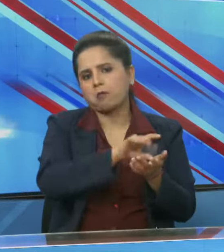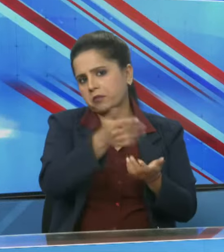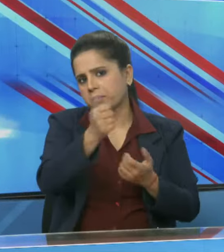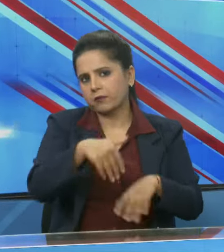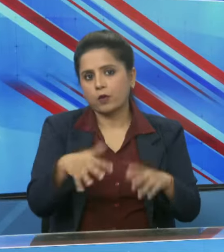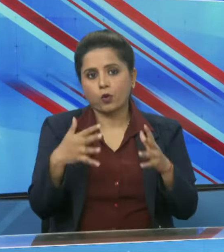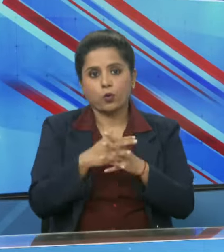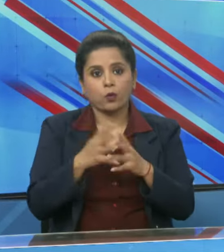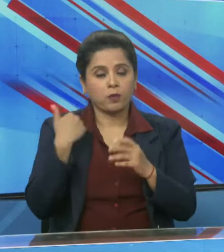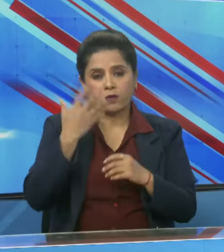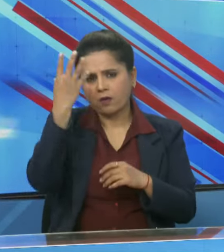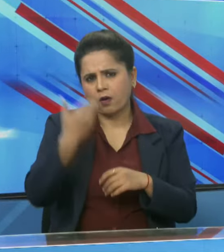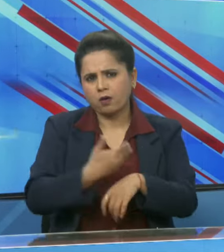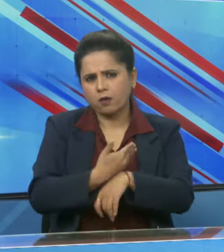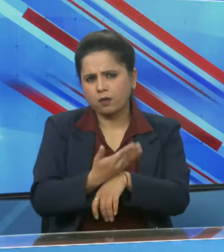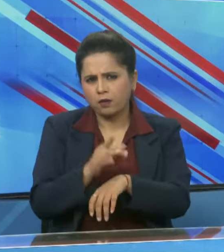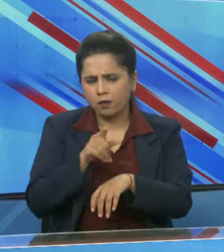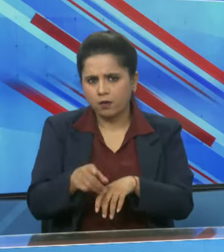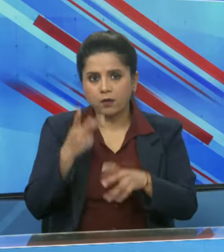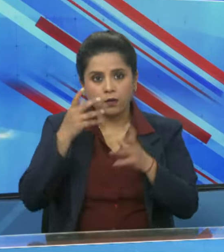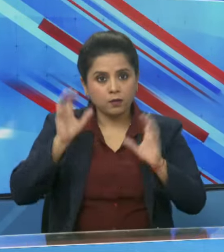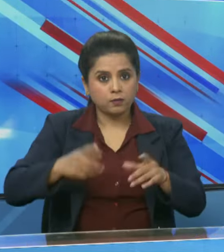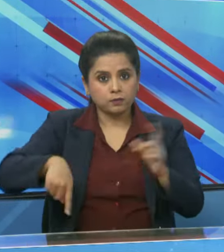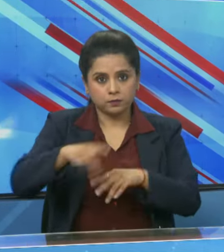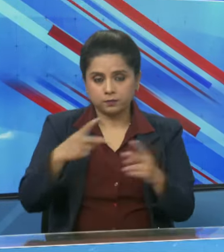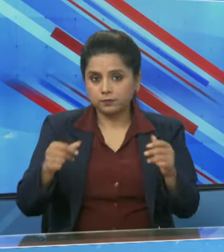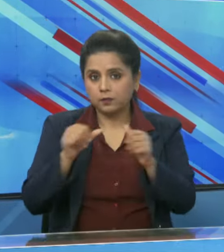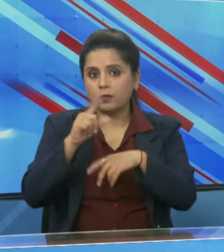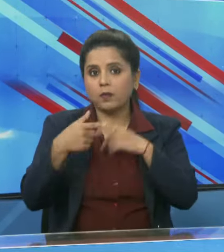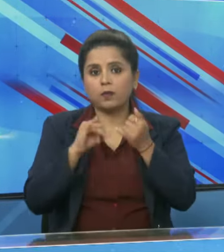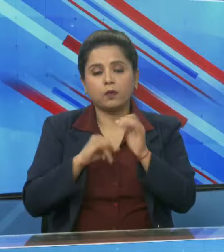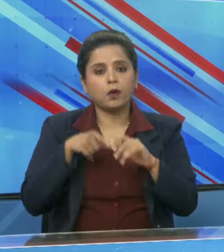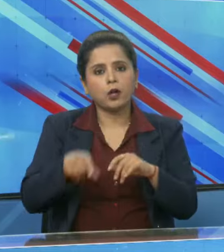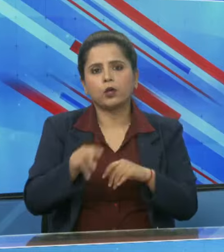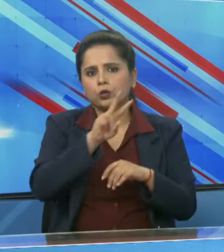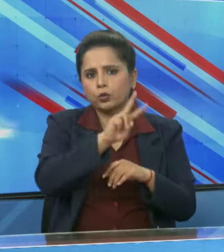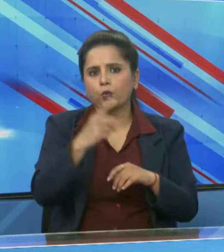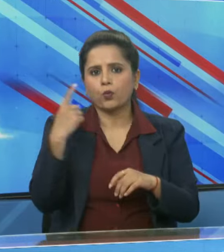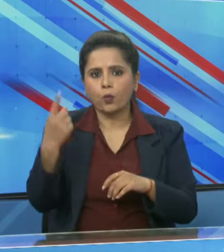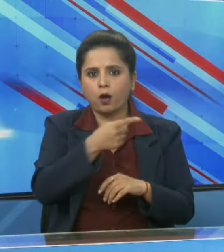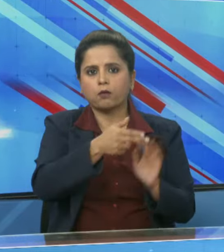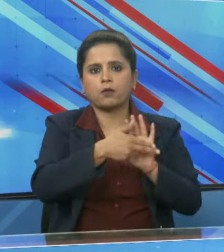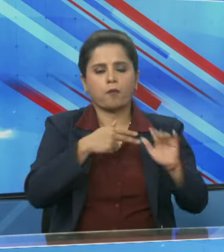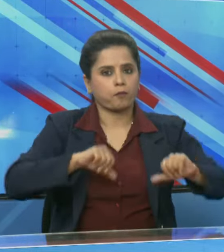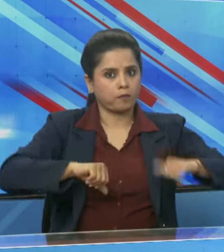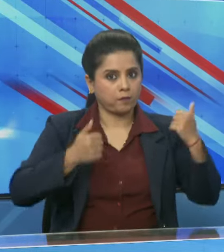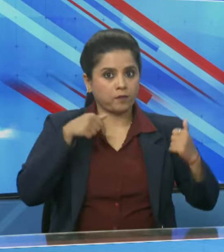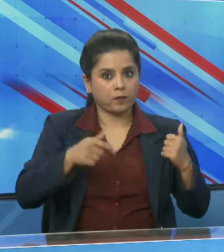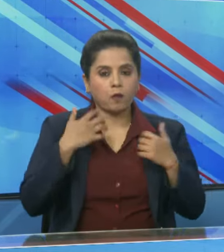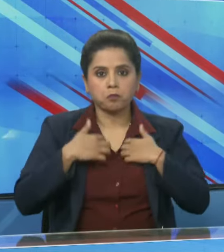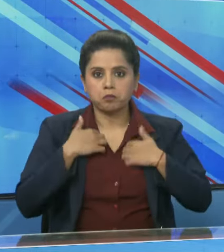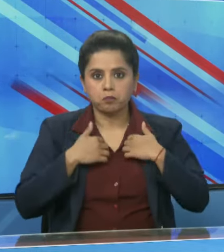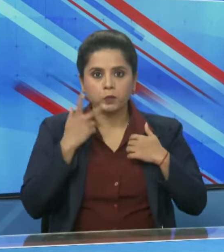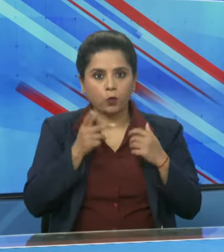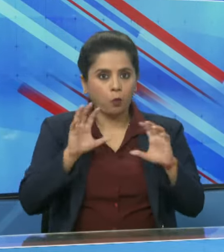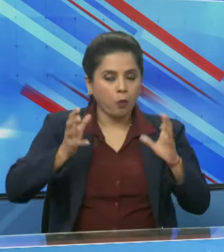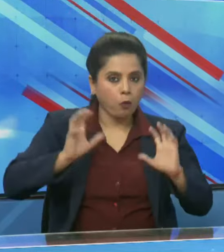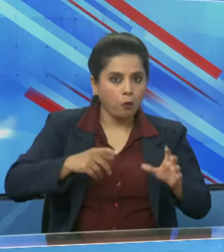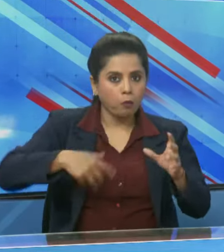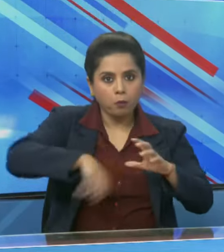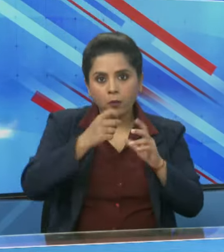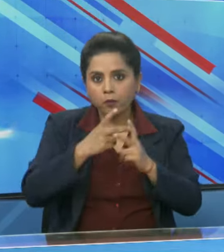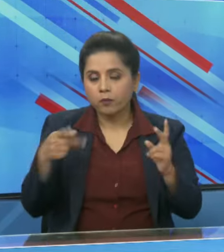देर रात खेले गए पहले लेग के मैच को एटलेटिको मैड्रिड ने 2-1 के अंतर से अपने नाम किया। रोमांचक मुकाबले में